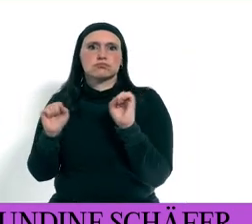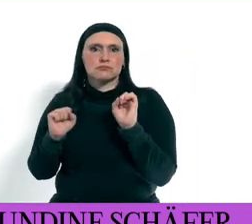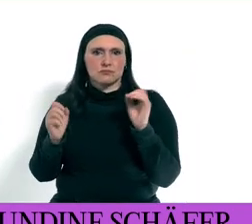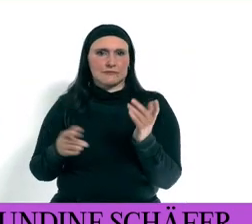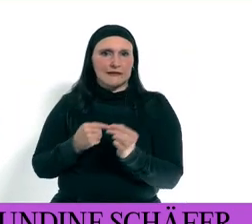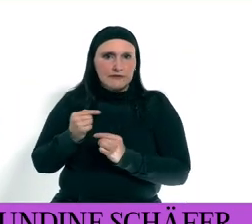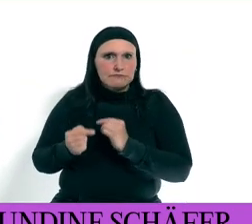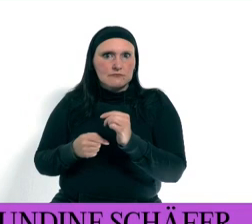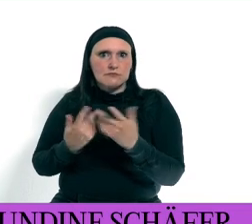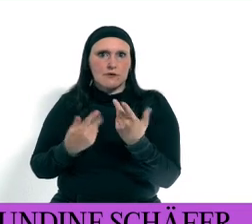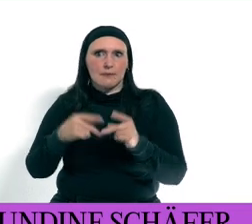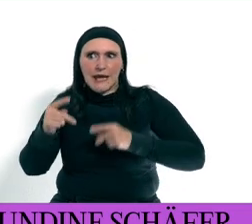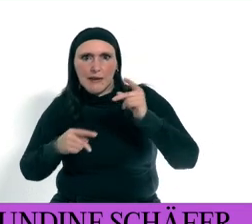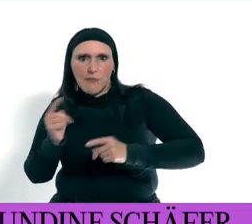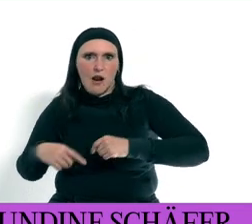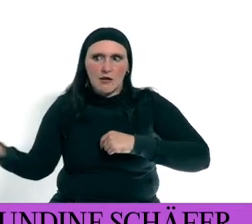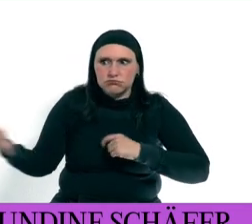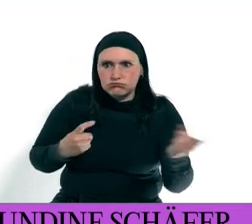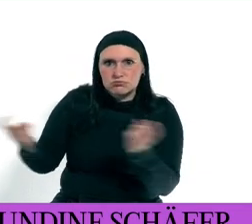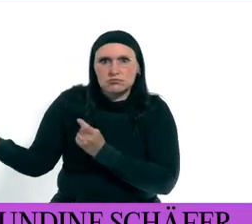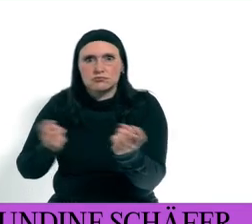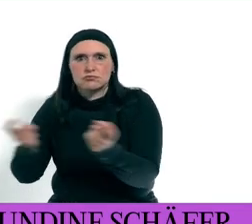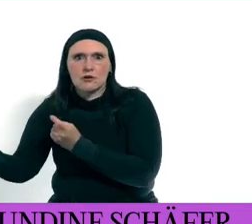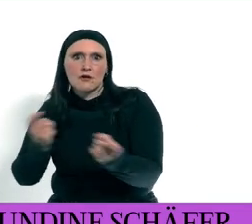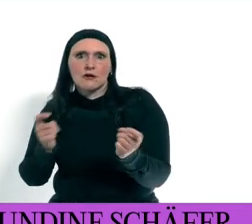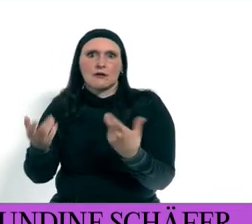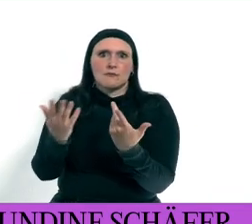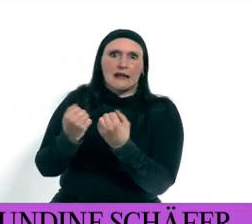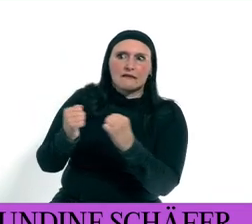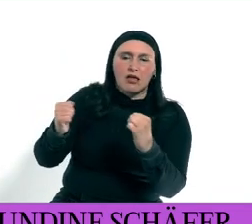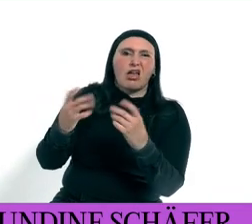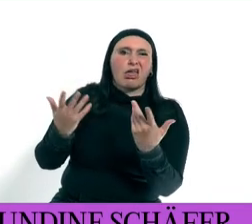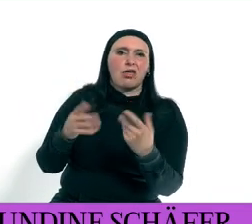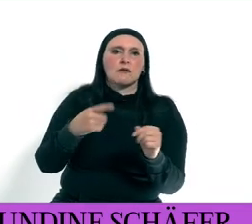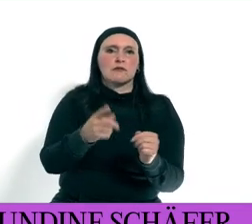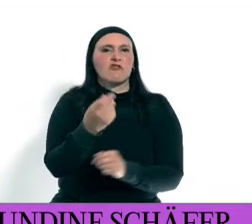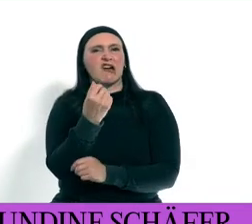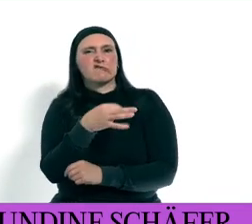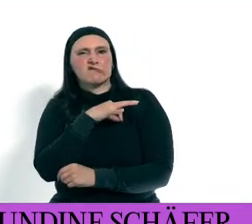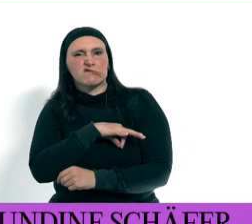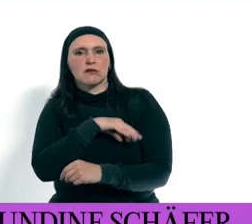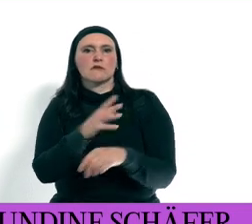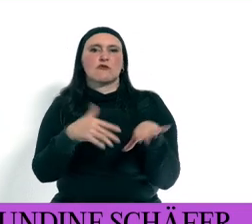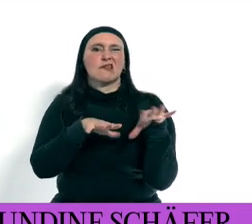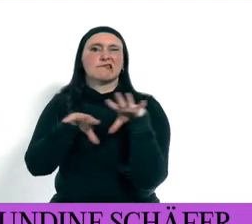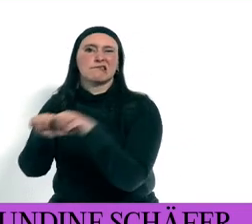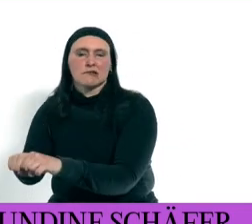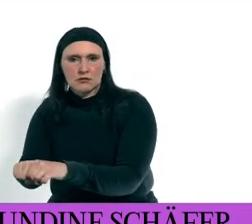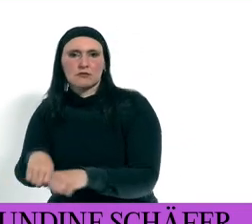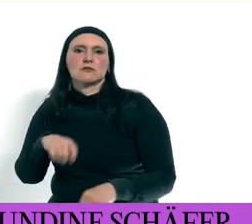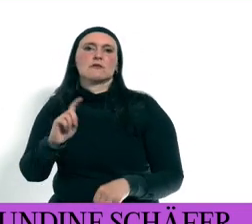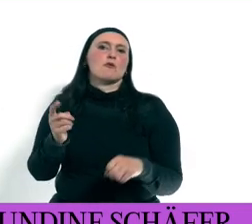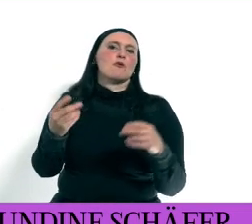die Verfügbarkeit von Räumen angeht. Diese Freiräume, die es ja lange gegeben hatte, wurden zunehmend